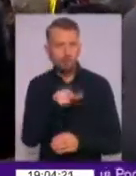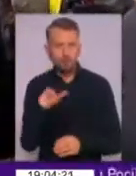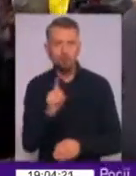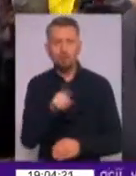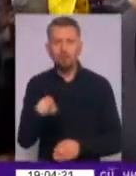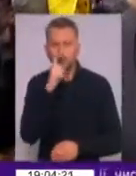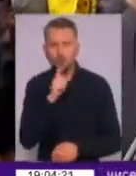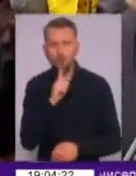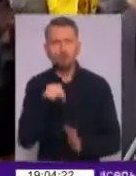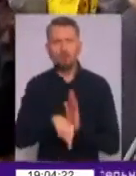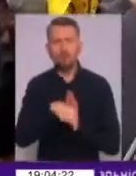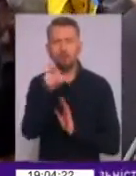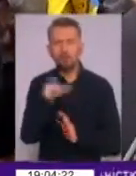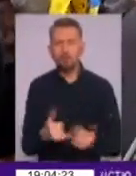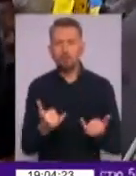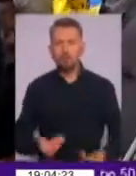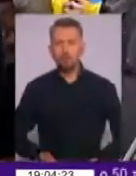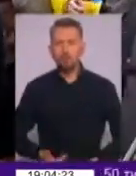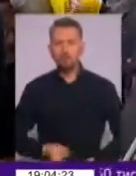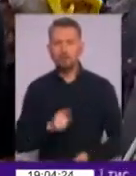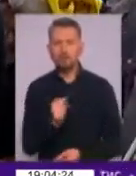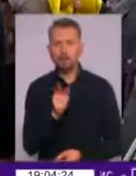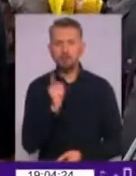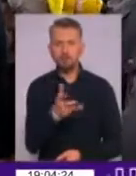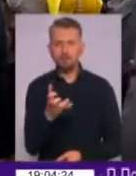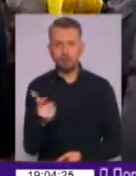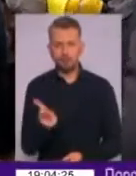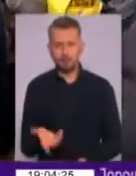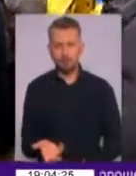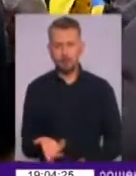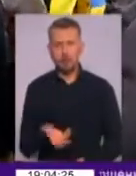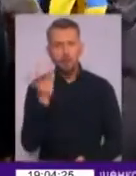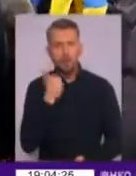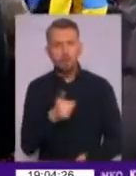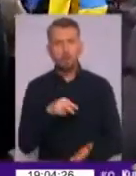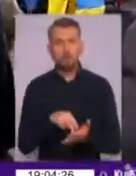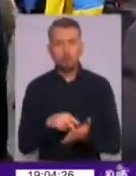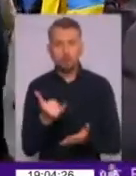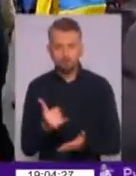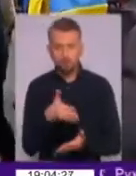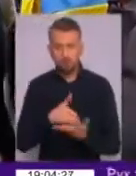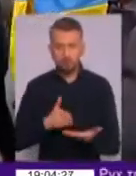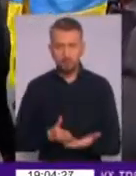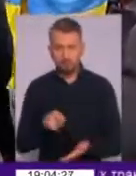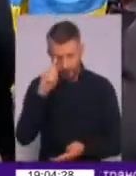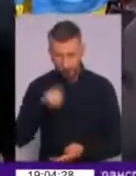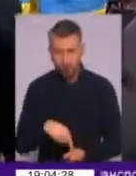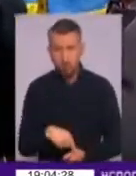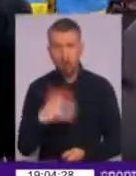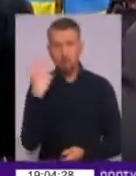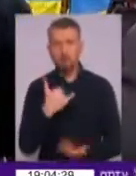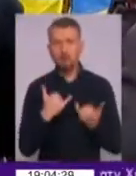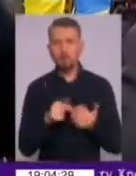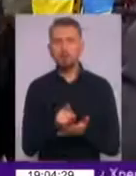це значить сьогодні людині прожити навіть за тих 1500. Коли стоїть сьогодні буханка хліба, вони знають. А коли